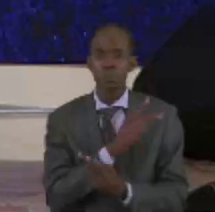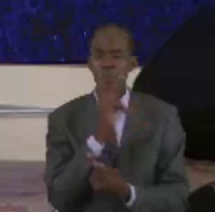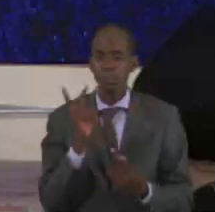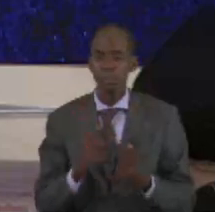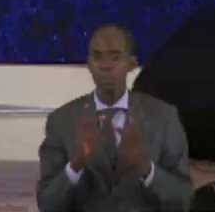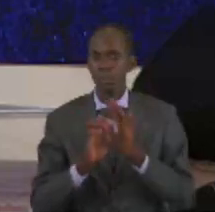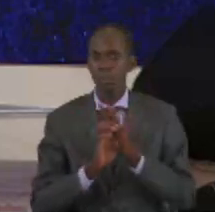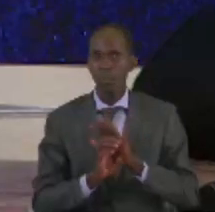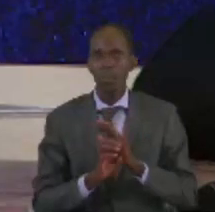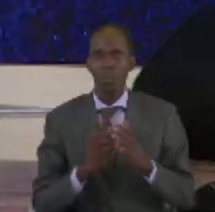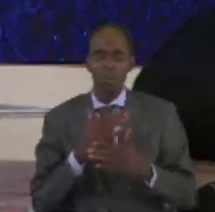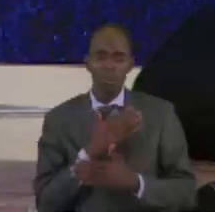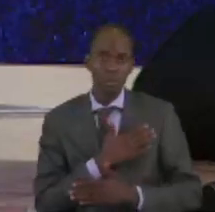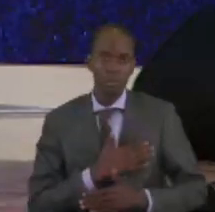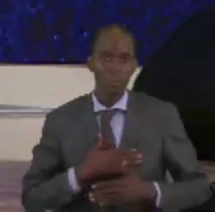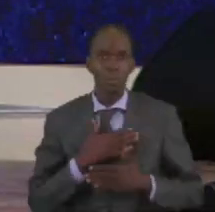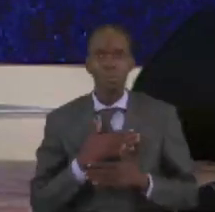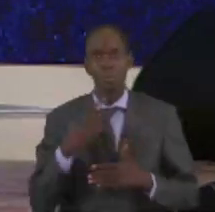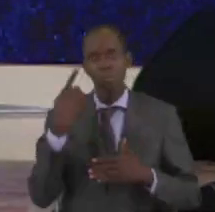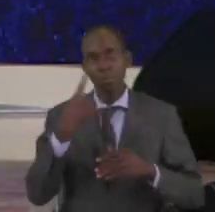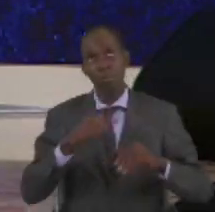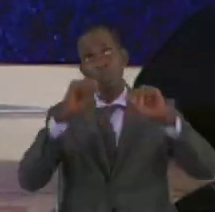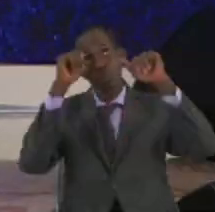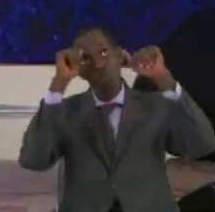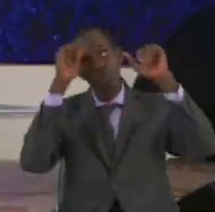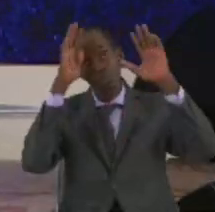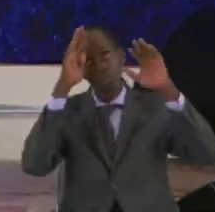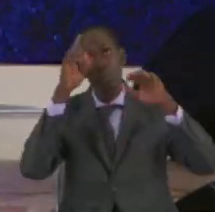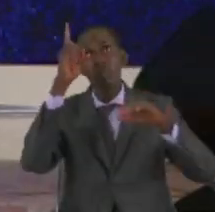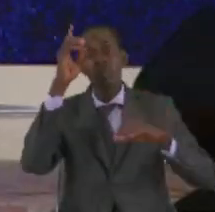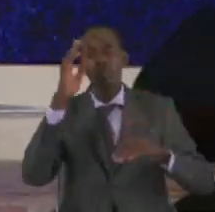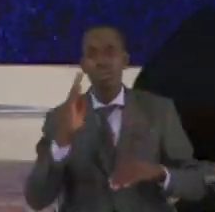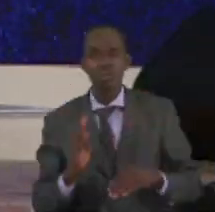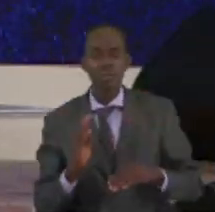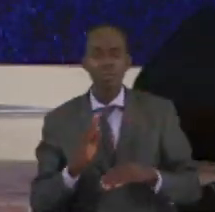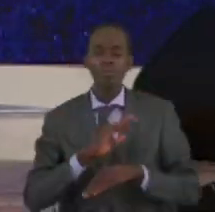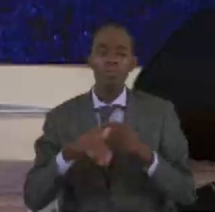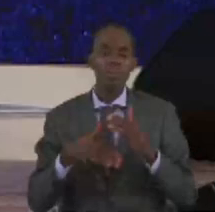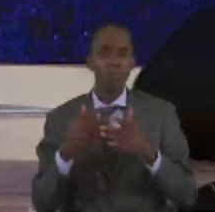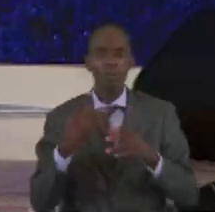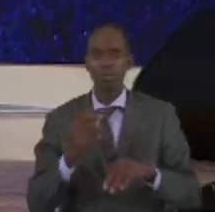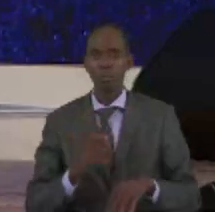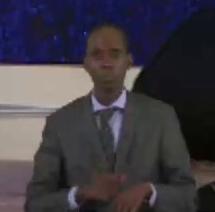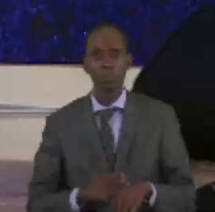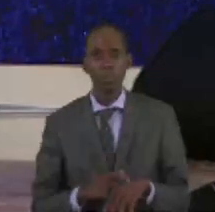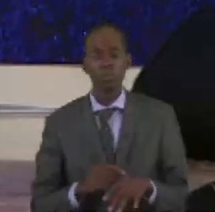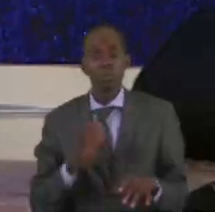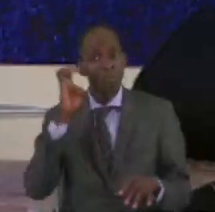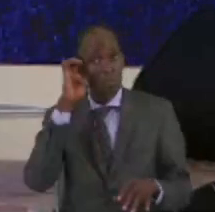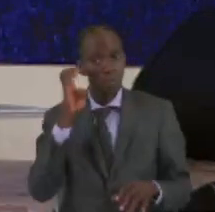notre exemple parfait, a plu au Père, le Père Dieu, à tout moment.